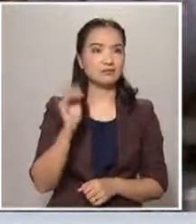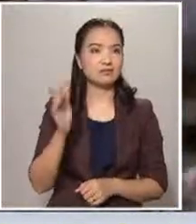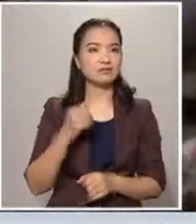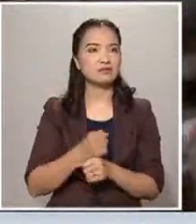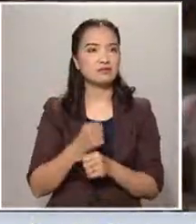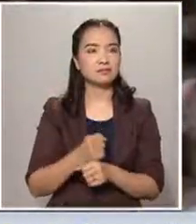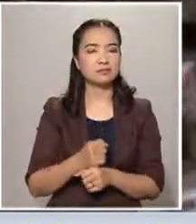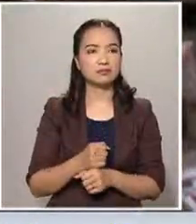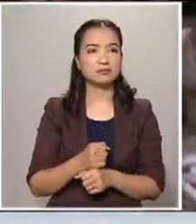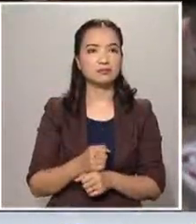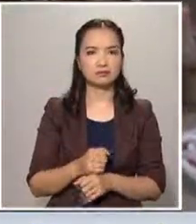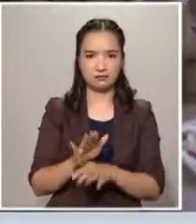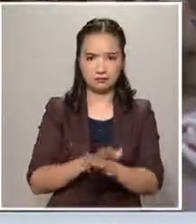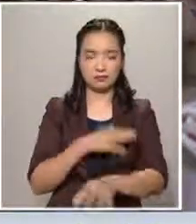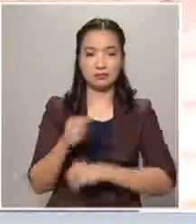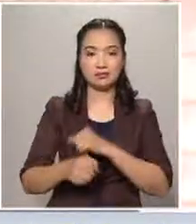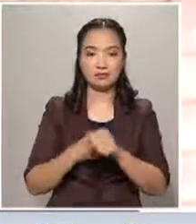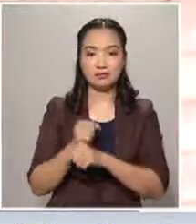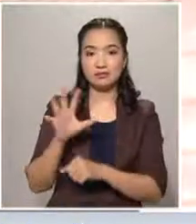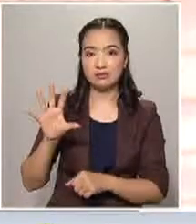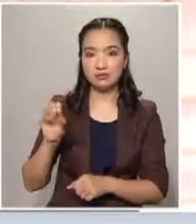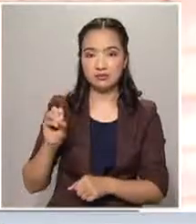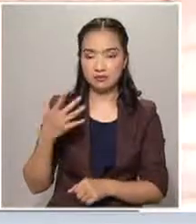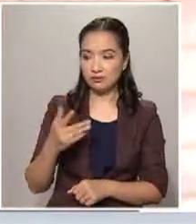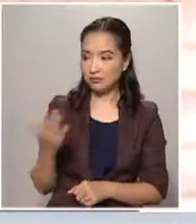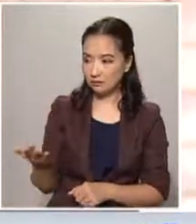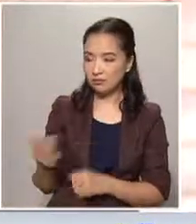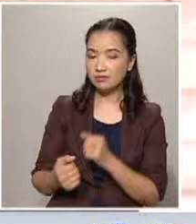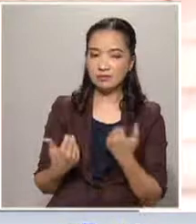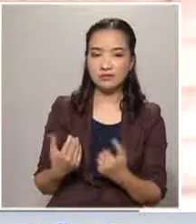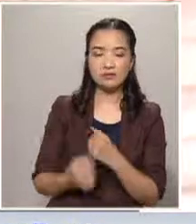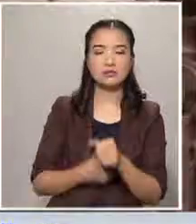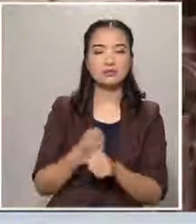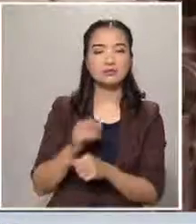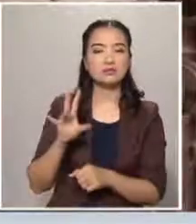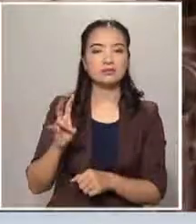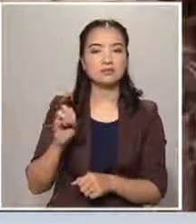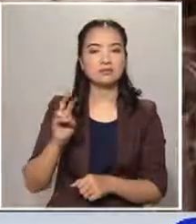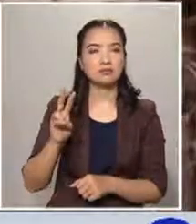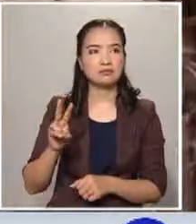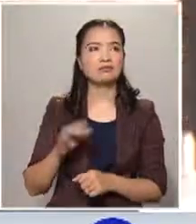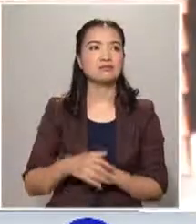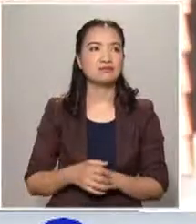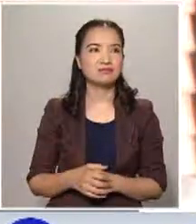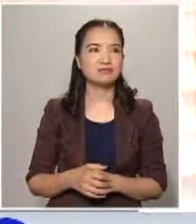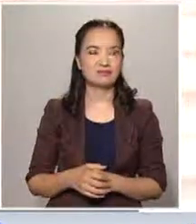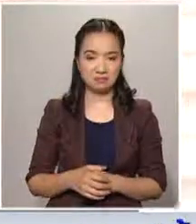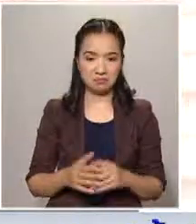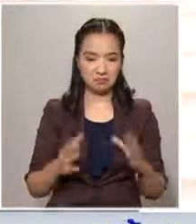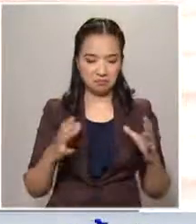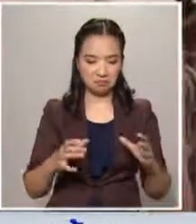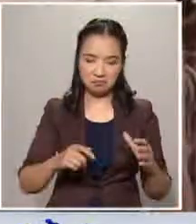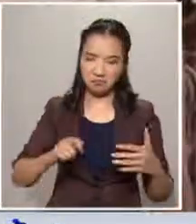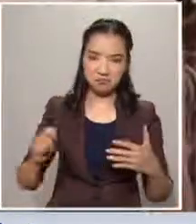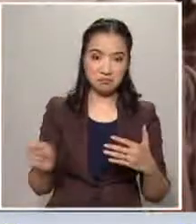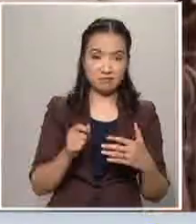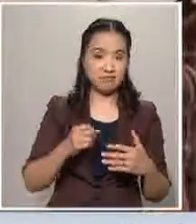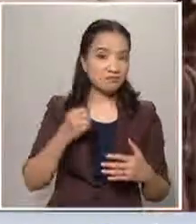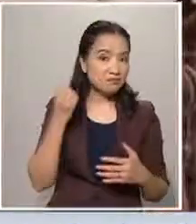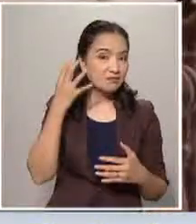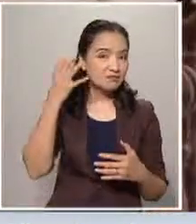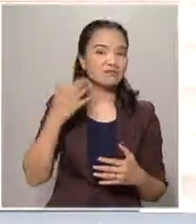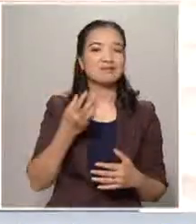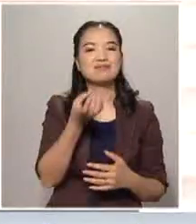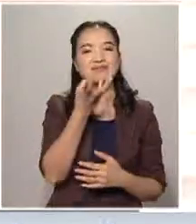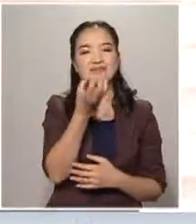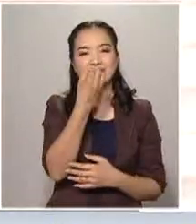แต่งงานมาตก50ปีแล้ว ใหญ่อายุเท่าไหร่คะ 72แล้ว 72แต่ปิ๊บดังไหม ดังครับ ดังเลยอ่ะ เป็นเพราะอะไร เพราะว่าเรากิน